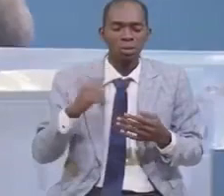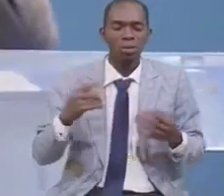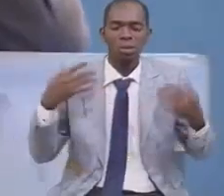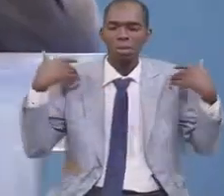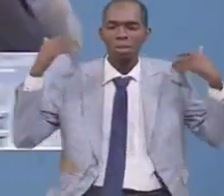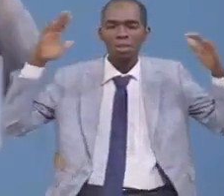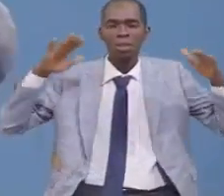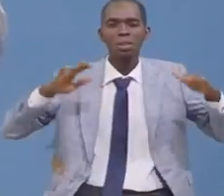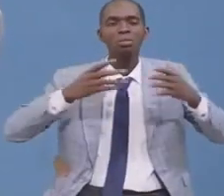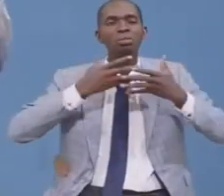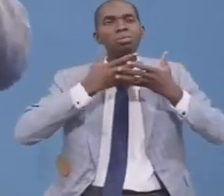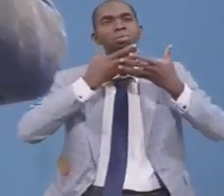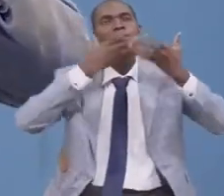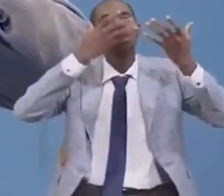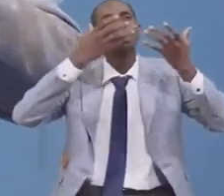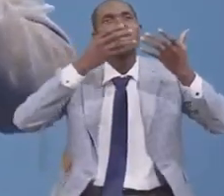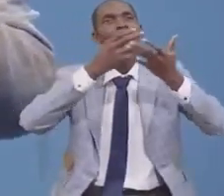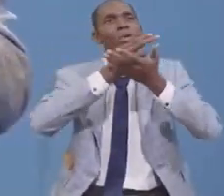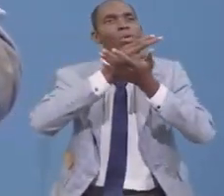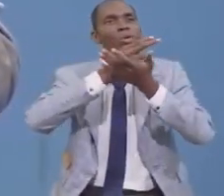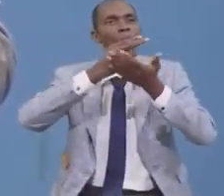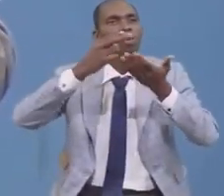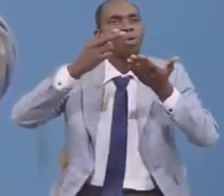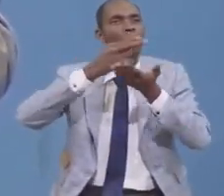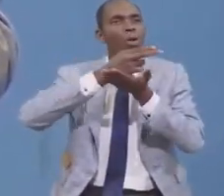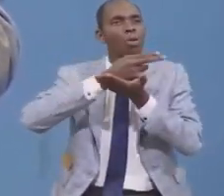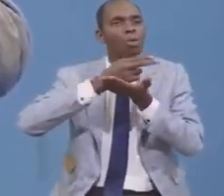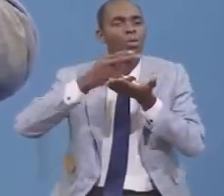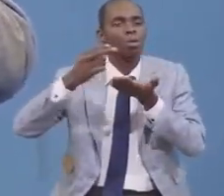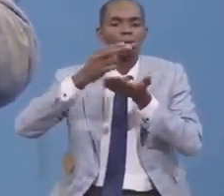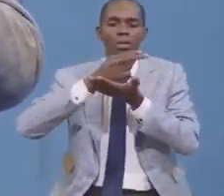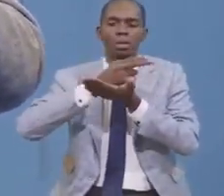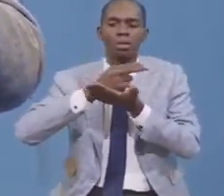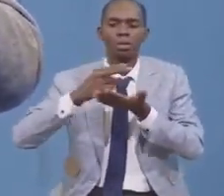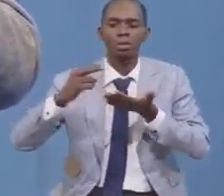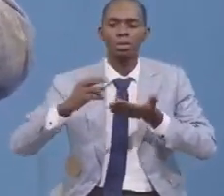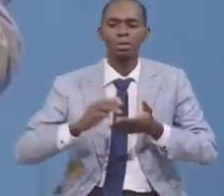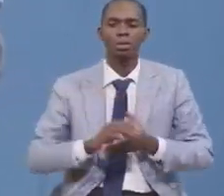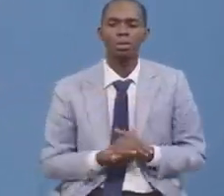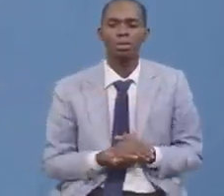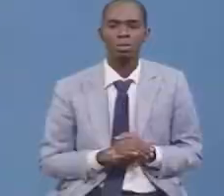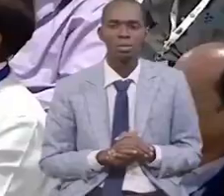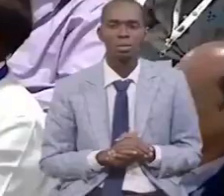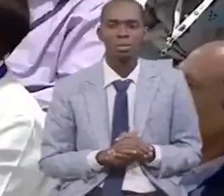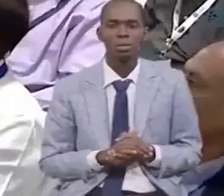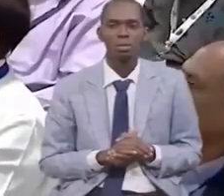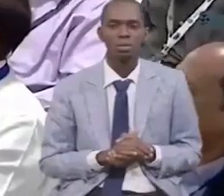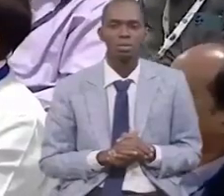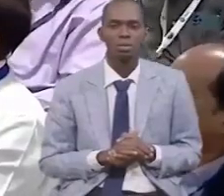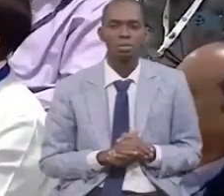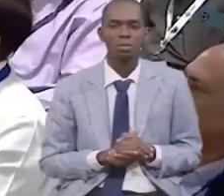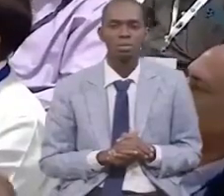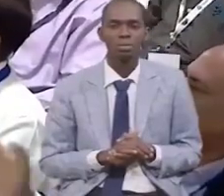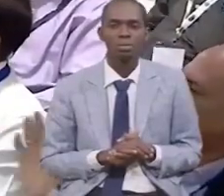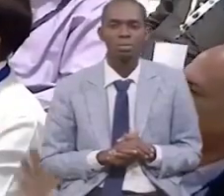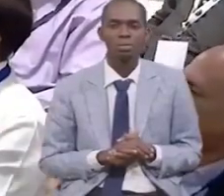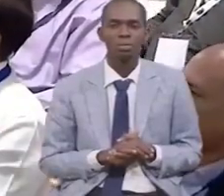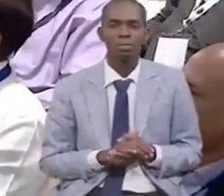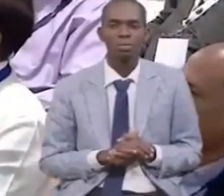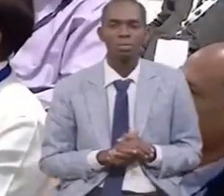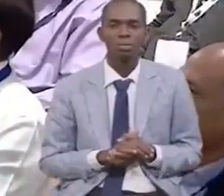said, holy, holy, holy. ఆ దూతలు కేక వేస్తున్నారు, మీరు చెప్పండి ఏమంటున్నారు వారు? పరిశుద్ధుడు,